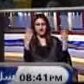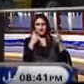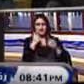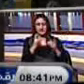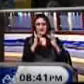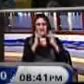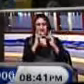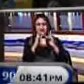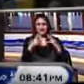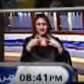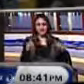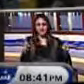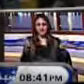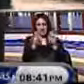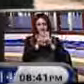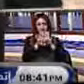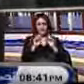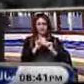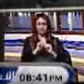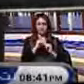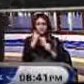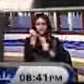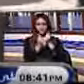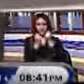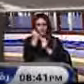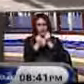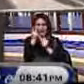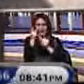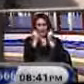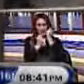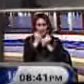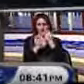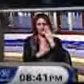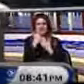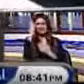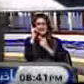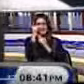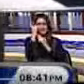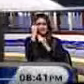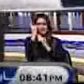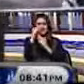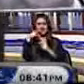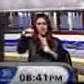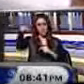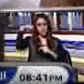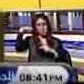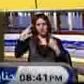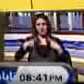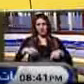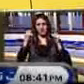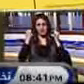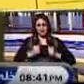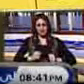واعداد المريض داخل السرير ده مش سهل. السياره الجديده جاءت نتيجه تعاون بين وزاره الصحه ممثله في